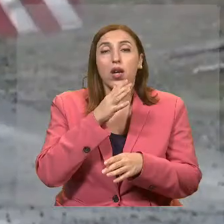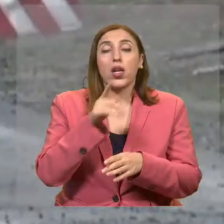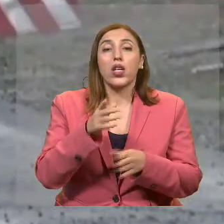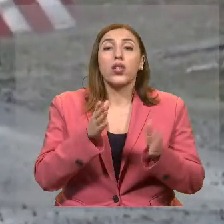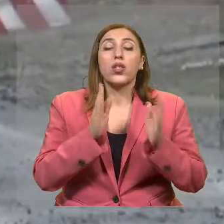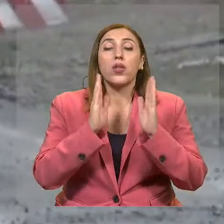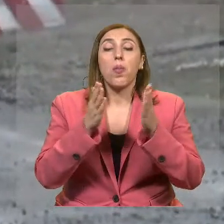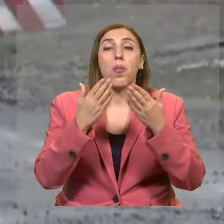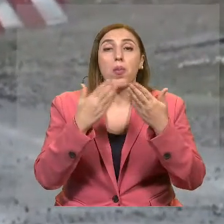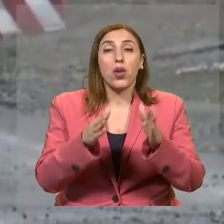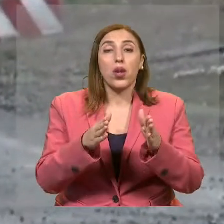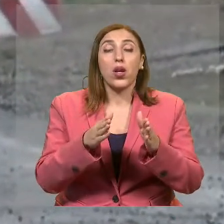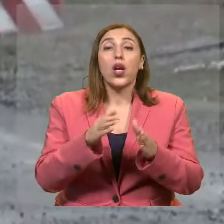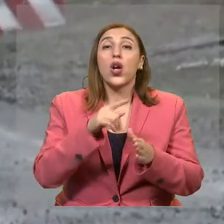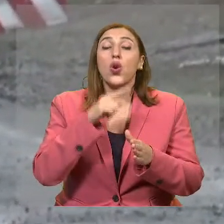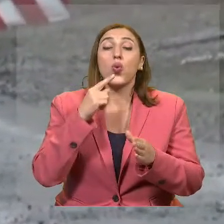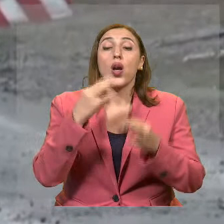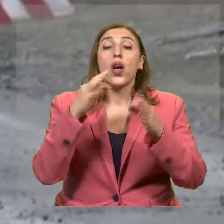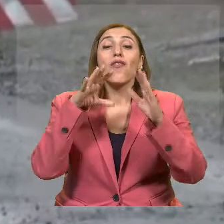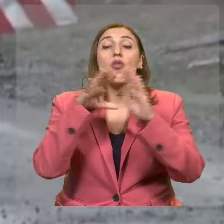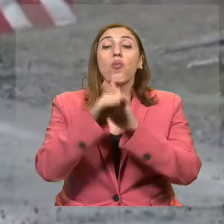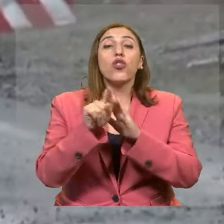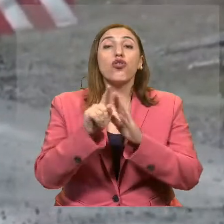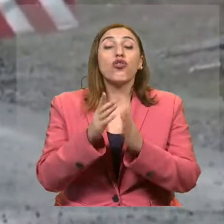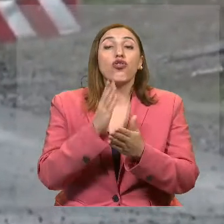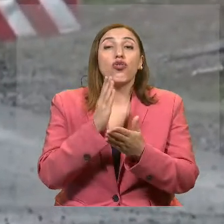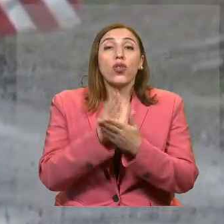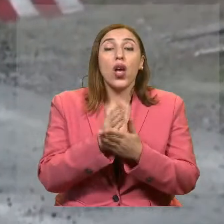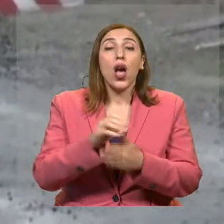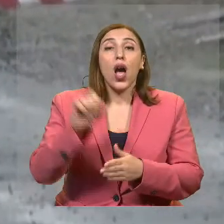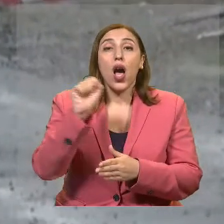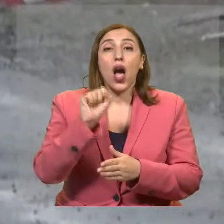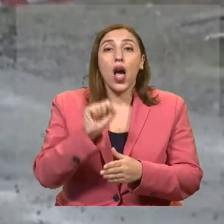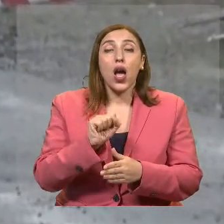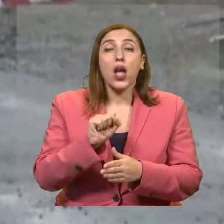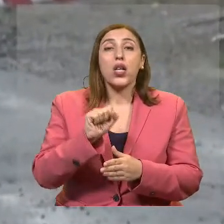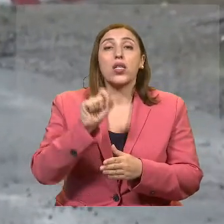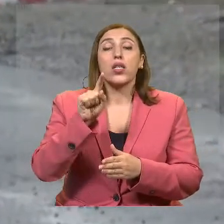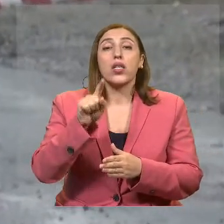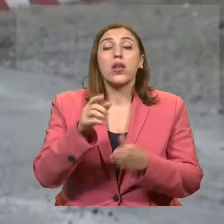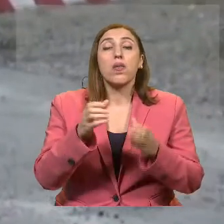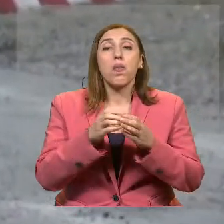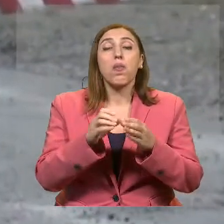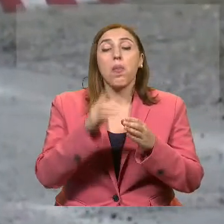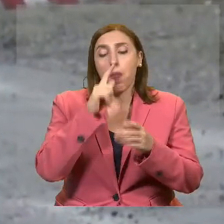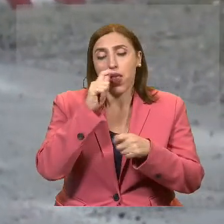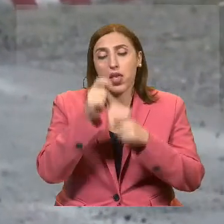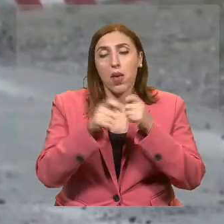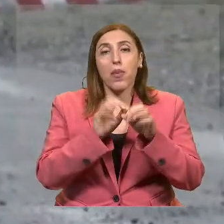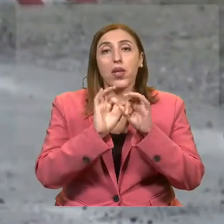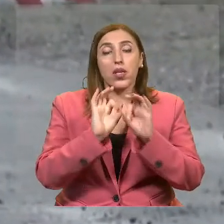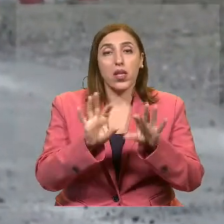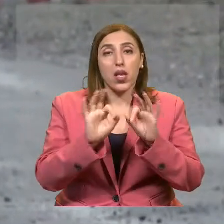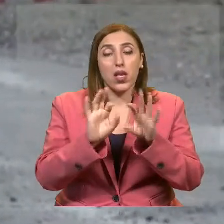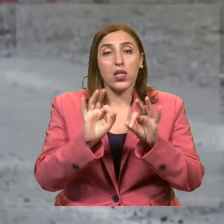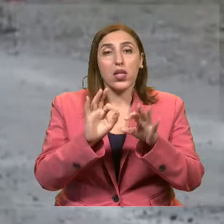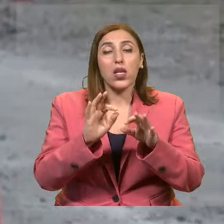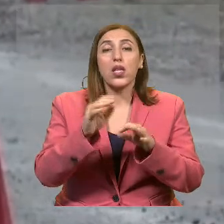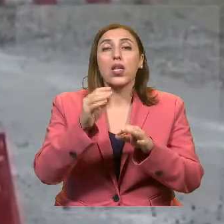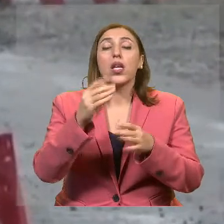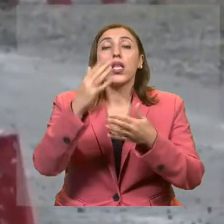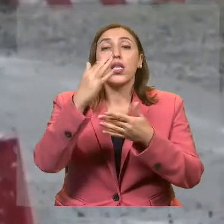ուղղությամբ։ Իսկ ինչ կա ռուսական բեռնատարում։ Արցախի տեղեկատվական շտաբը մանրամասը ներկայացրել է ցանկը, քանի որ